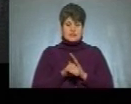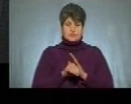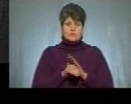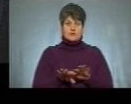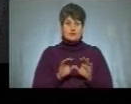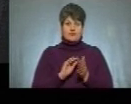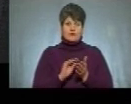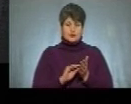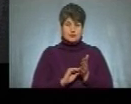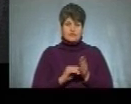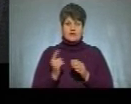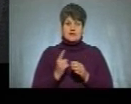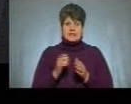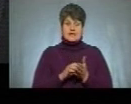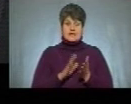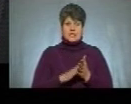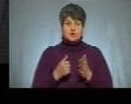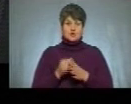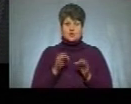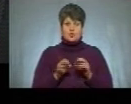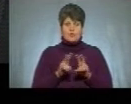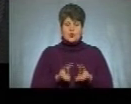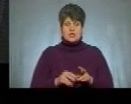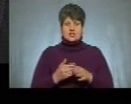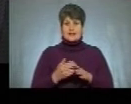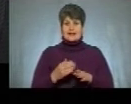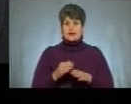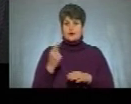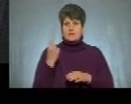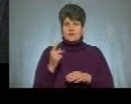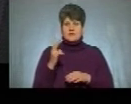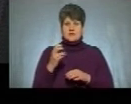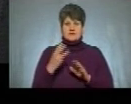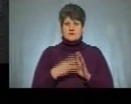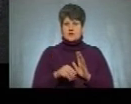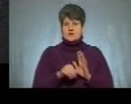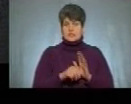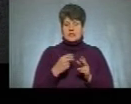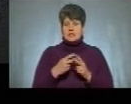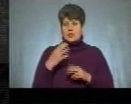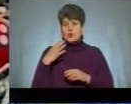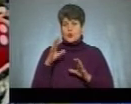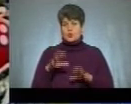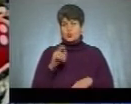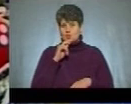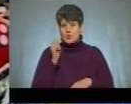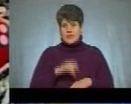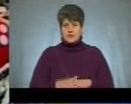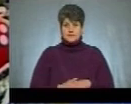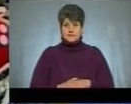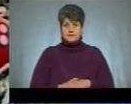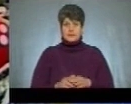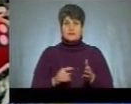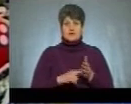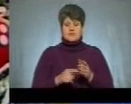до єдиного реєстру досудового розслідування за частиною 1 статті 286 Кримінального кодексу України.